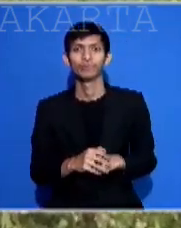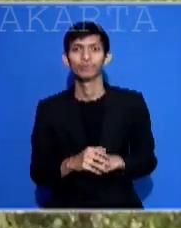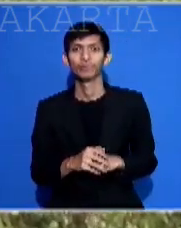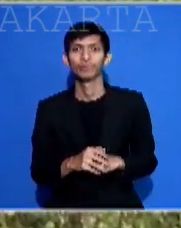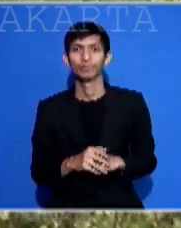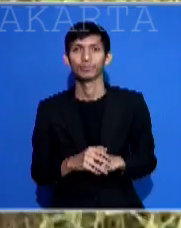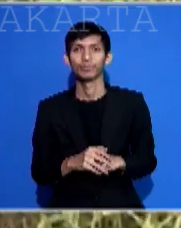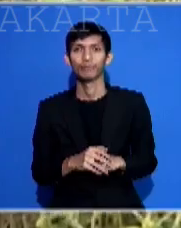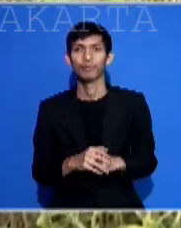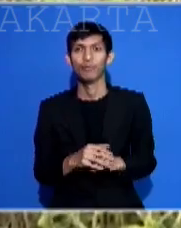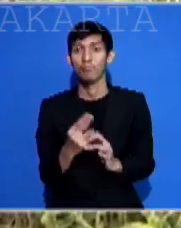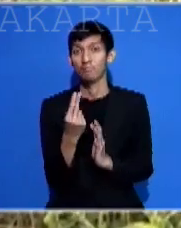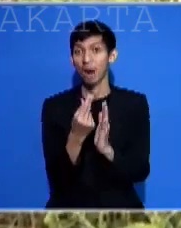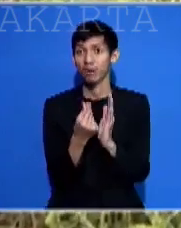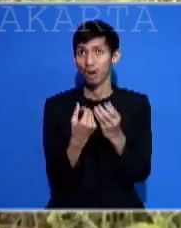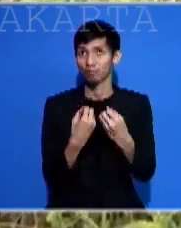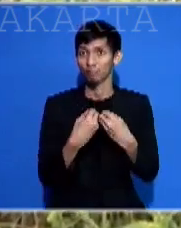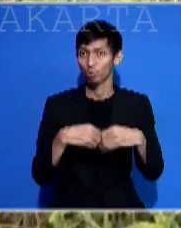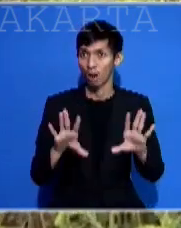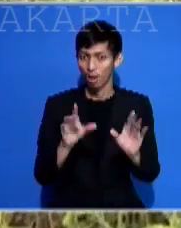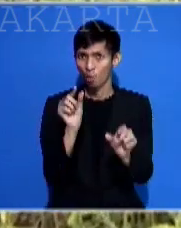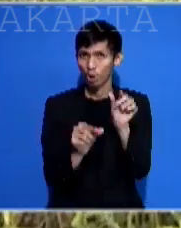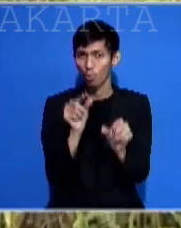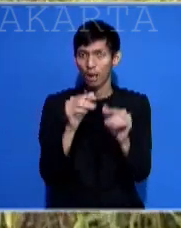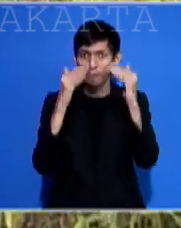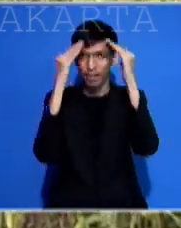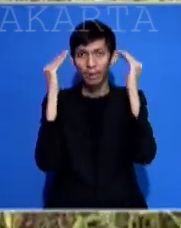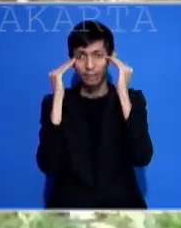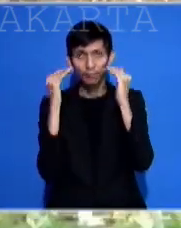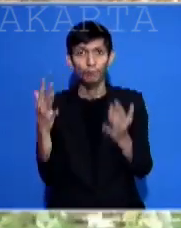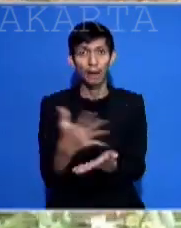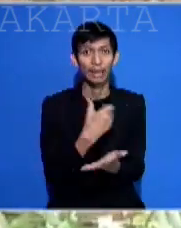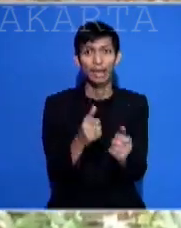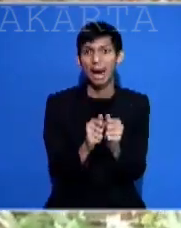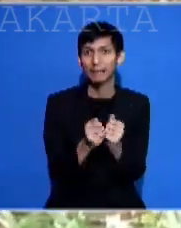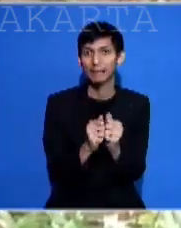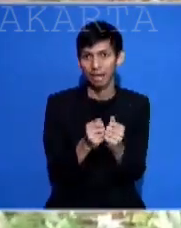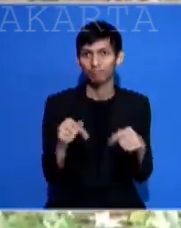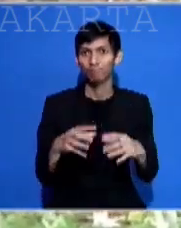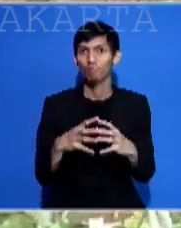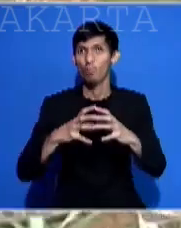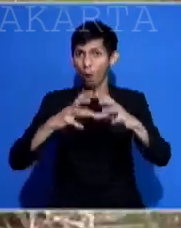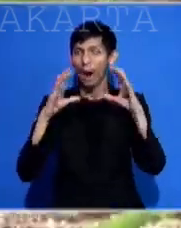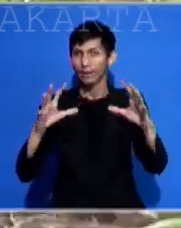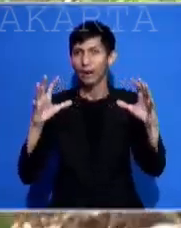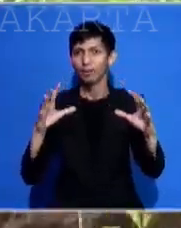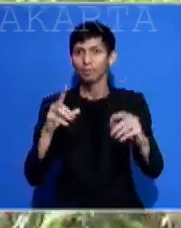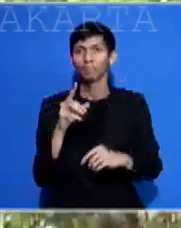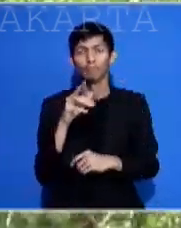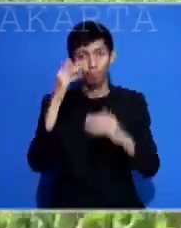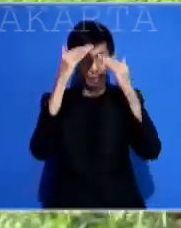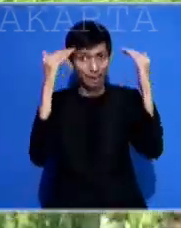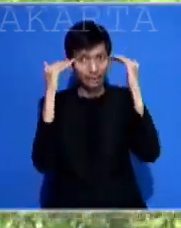Beo ingkang dipun dalaken dening kadang tani ing mangsa panen kacang brol wekdal sakmenika badhe saya ageng. Kadang tani saking dusun